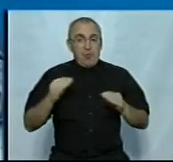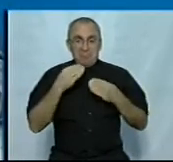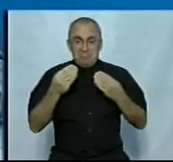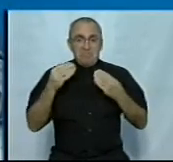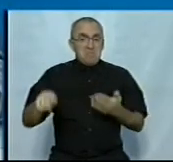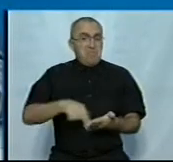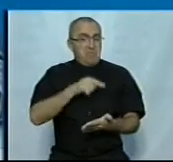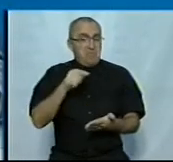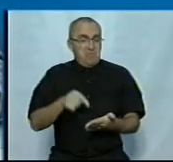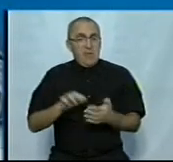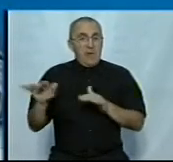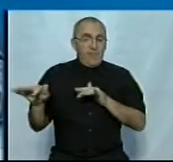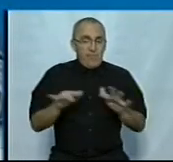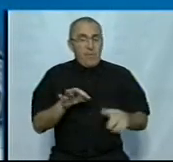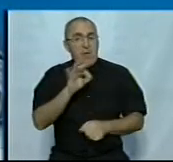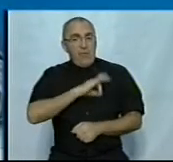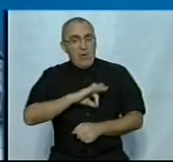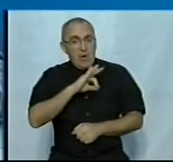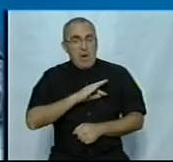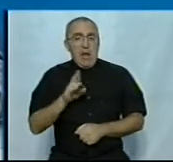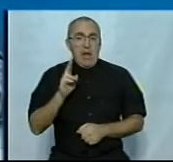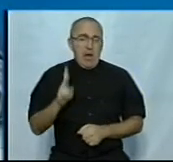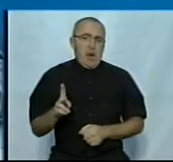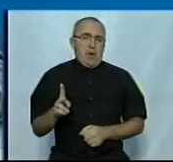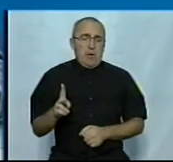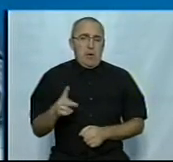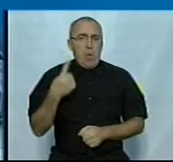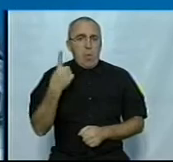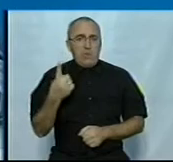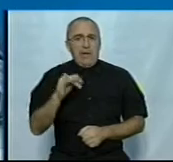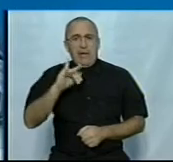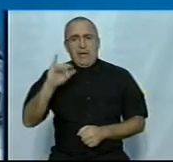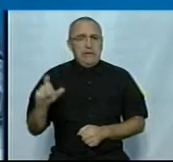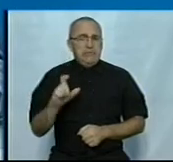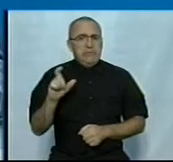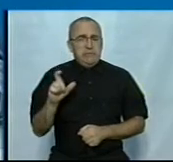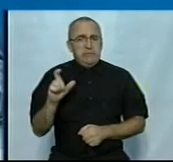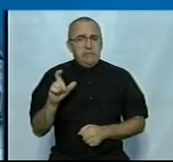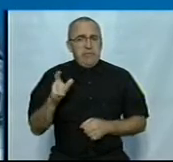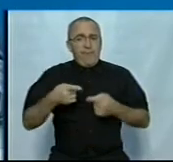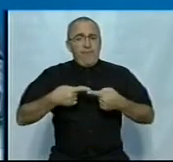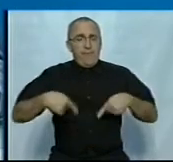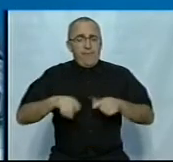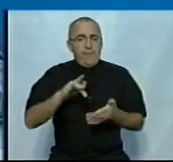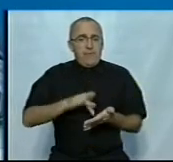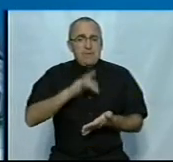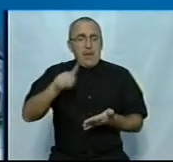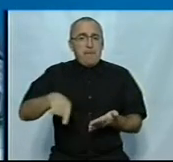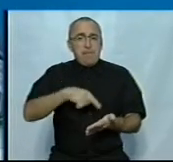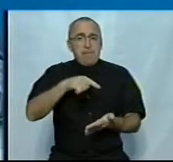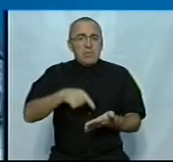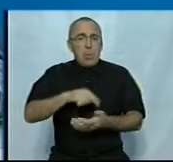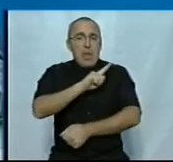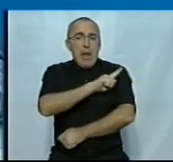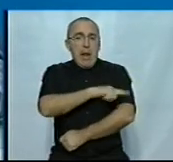і функціонально використовується як один із відділень Центральної міської